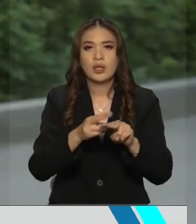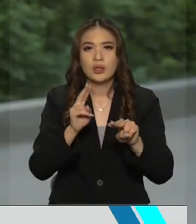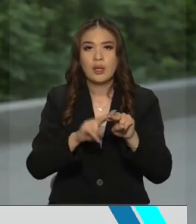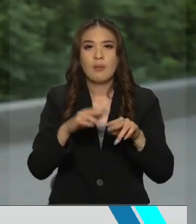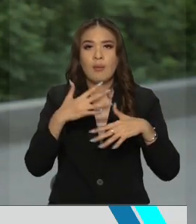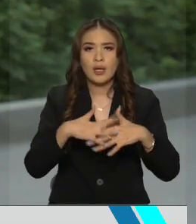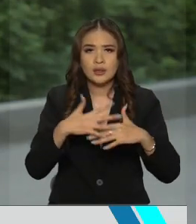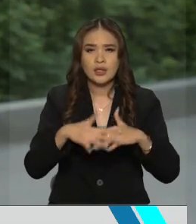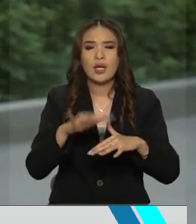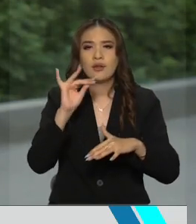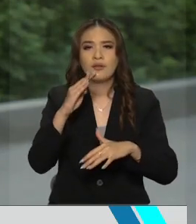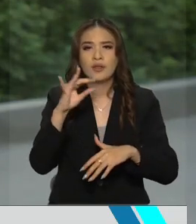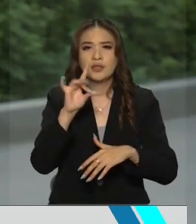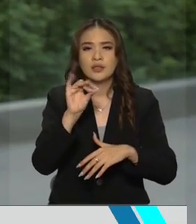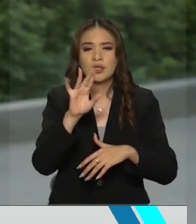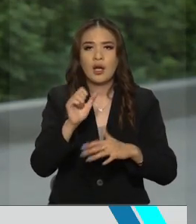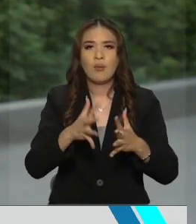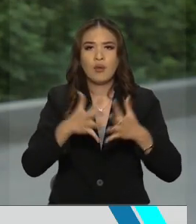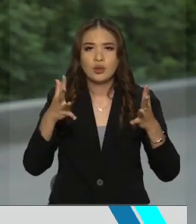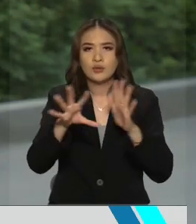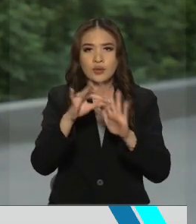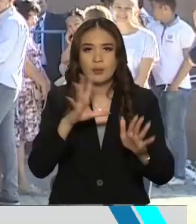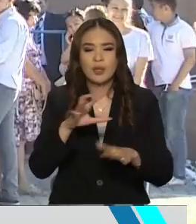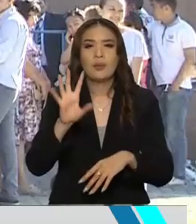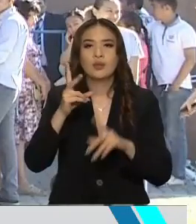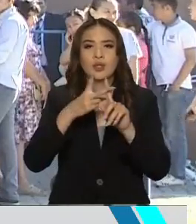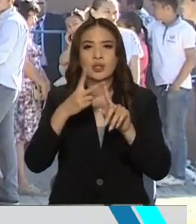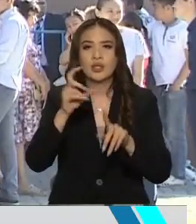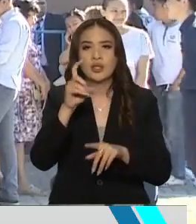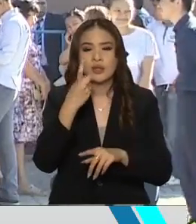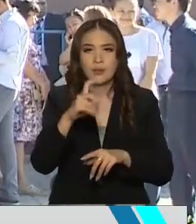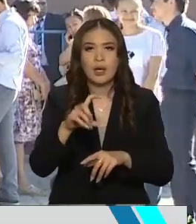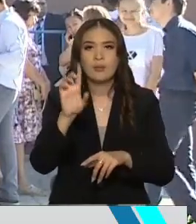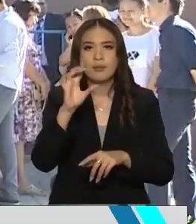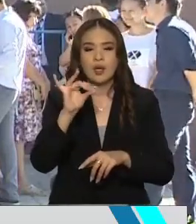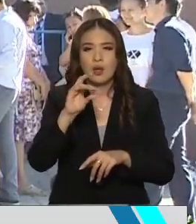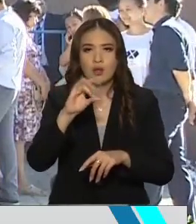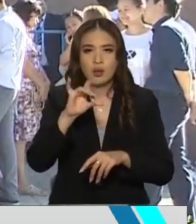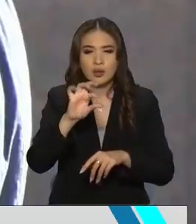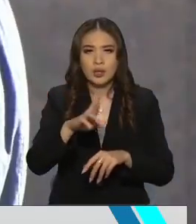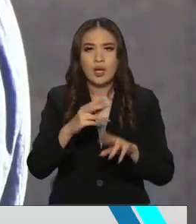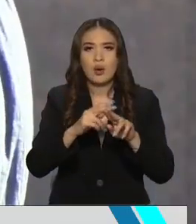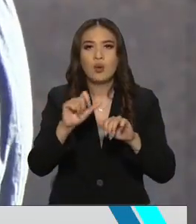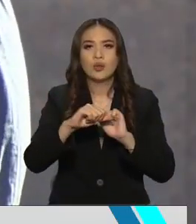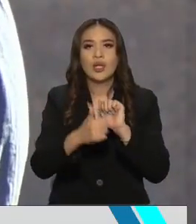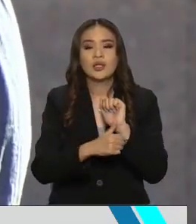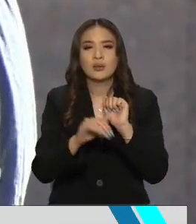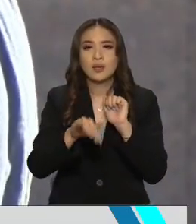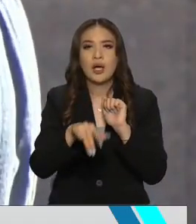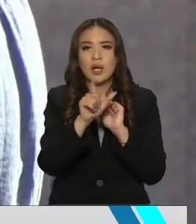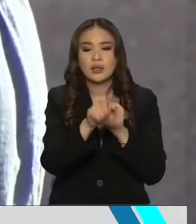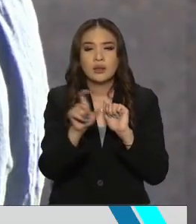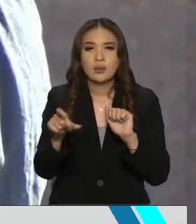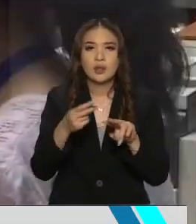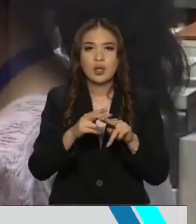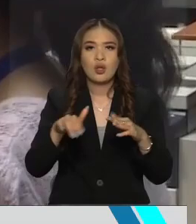математика мен физика екен. Екінші орында химия, биология, одан кейін шығармашылық емтихан тұр. 16 000 талапкер емтиханның жаңа